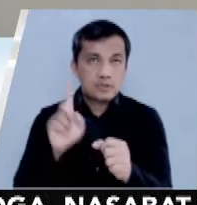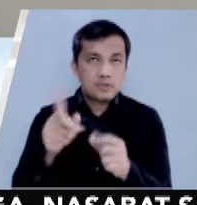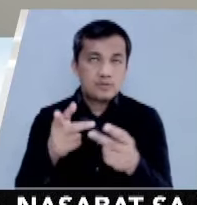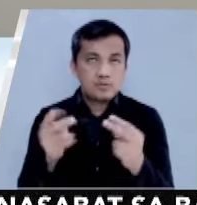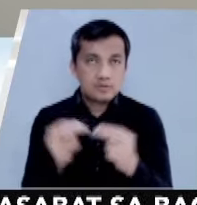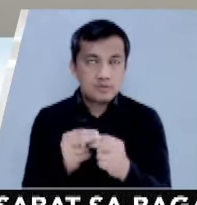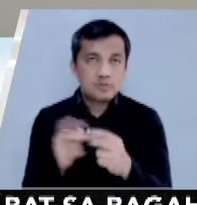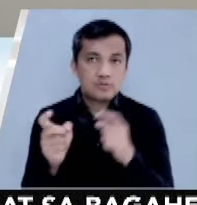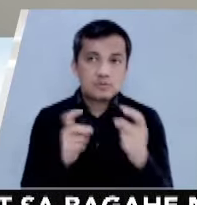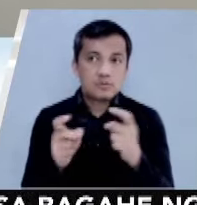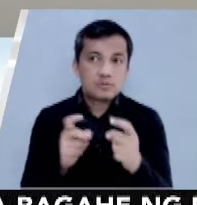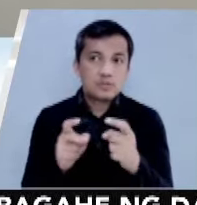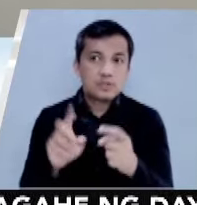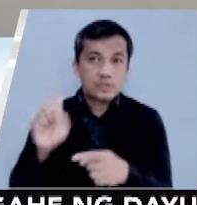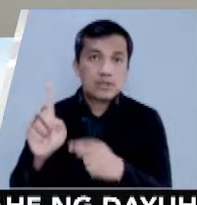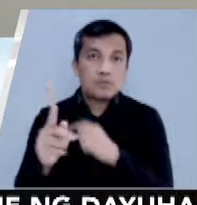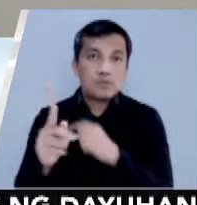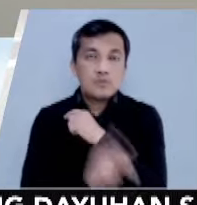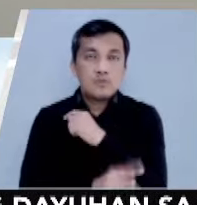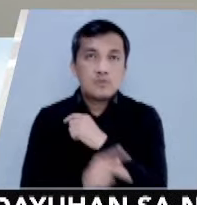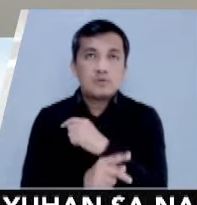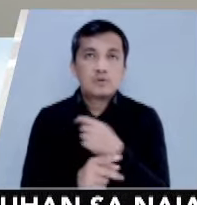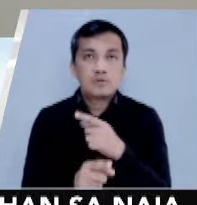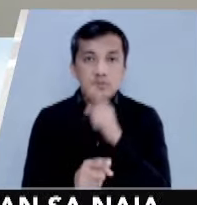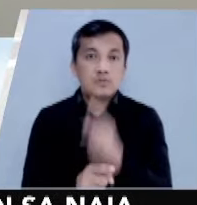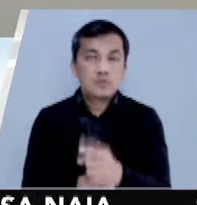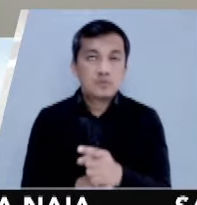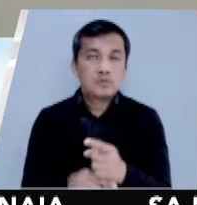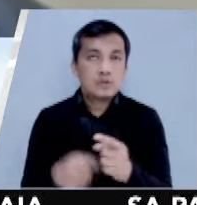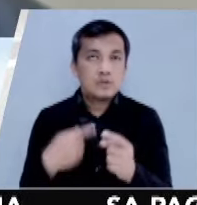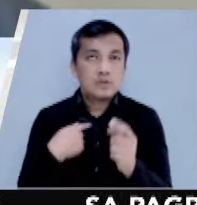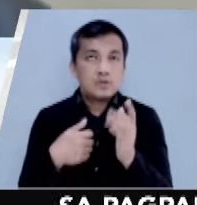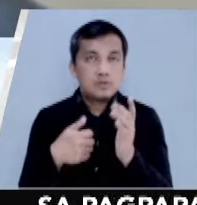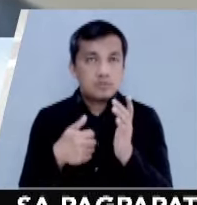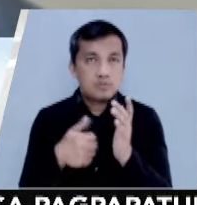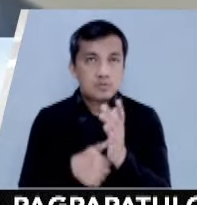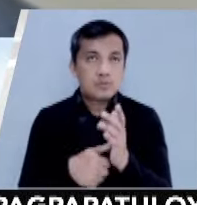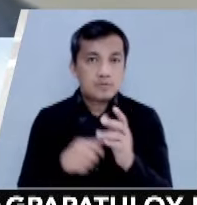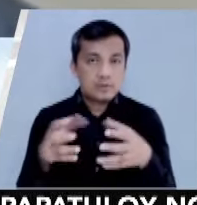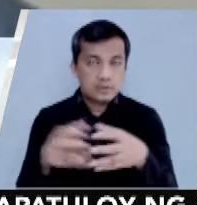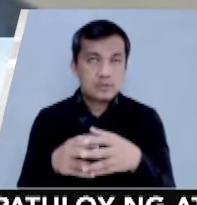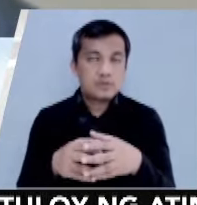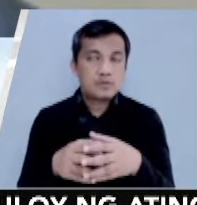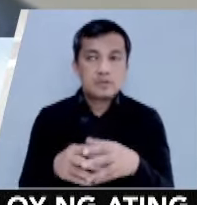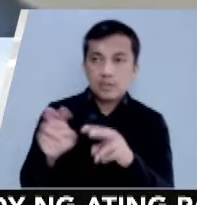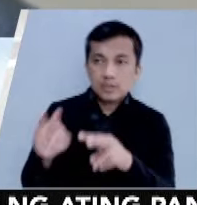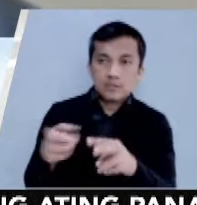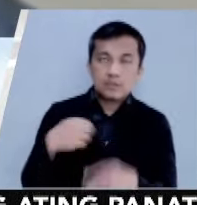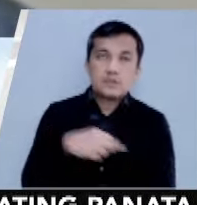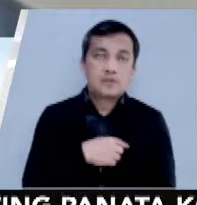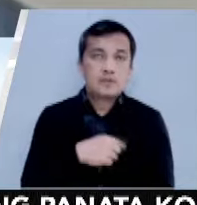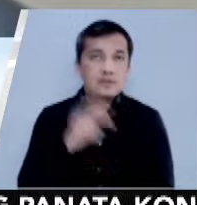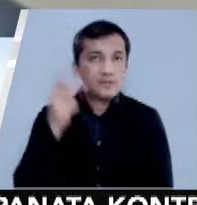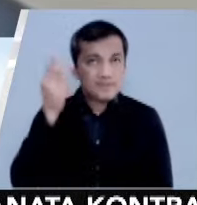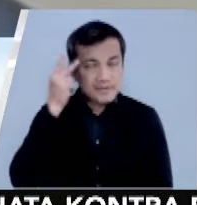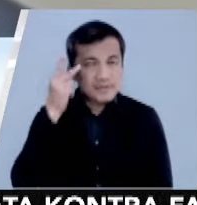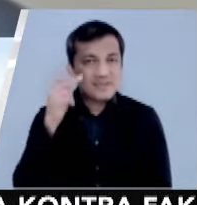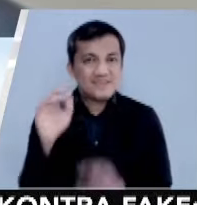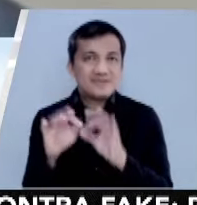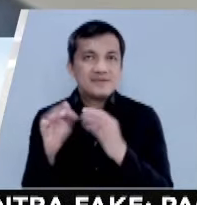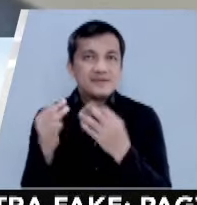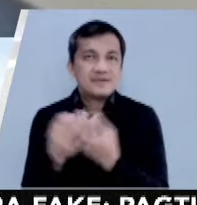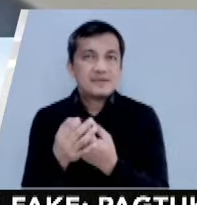ang isang probinsya, may sure ka na naboboto para sa partyless mo. Nakita na ating mga political families,